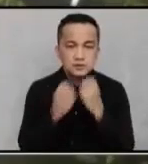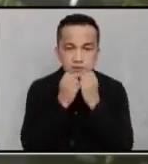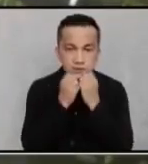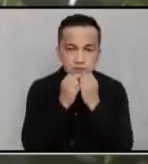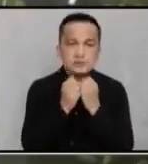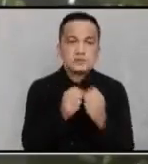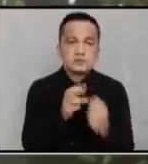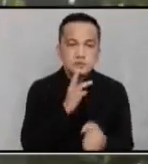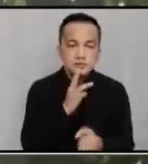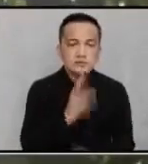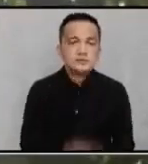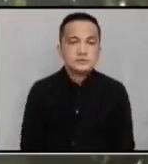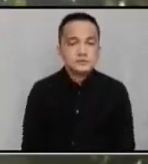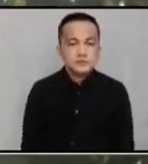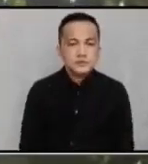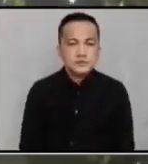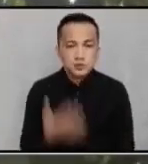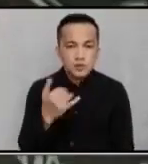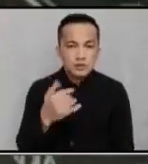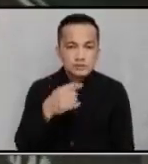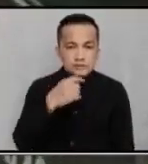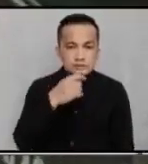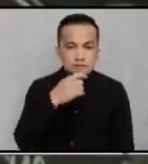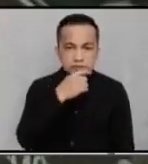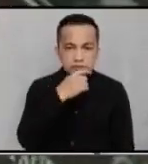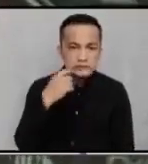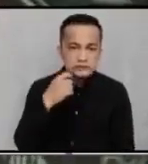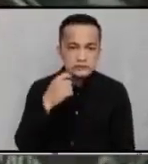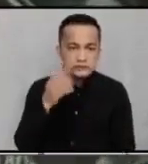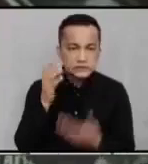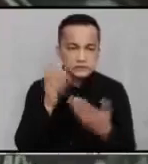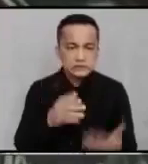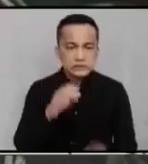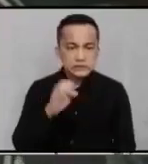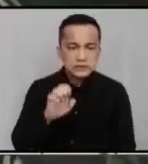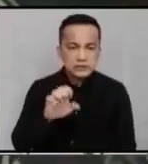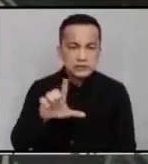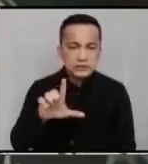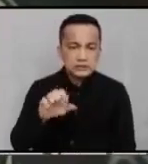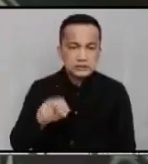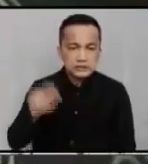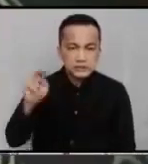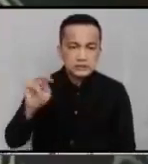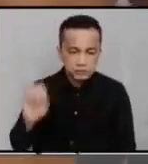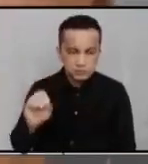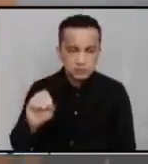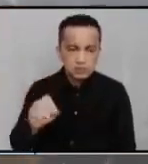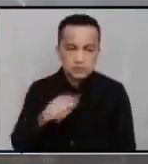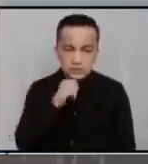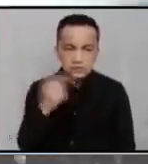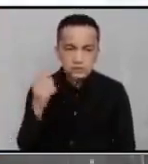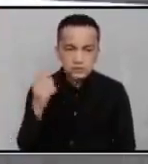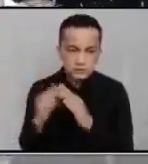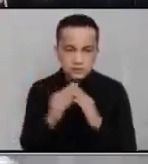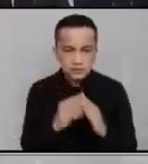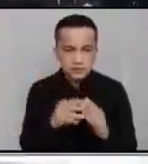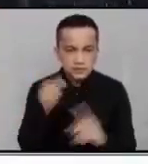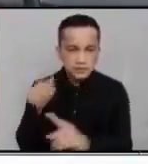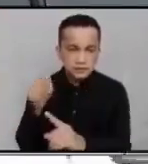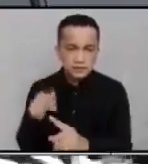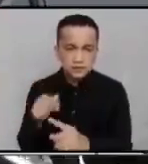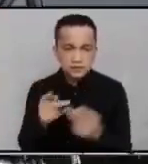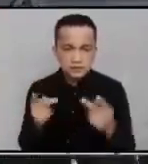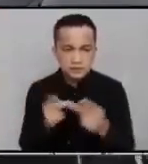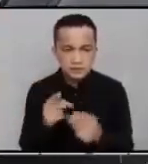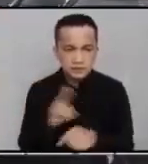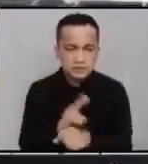tubig dahil sa tagtuyot na dulot ng El Nino. Hindi lamang sa mga residential area, kundi partikular na sa ilang mga lugar na kumukonsumo ng